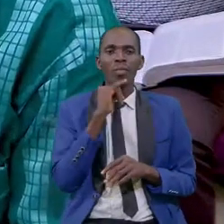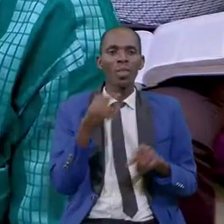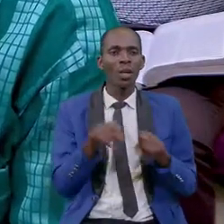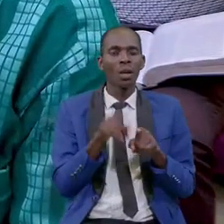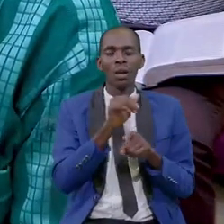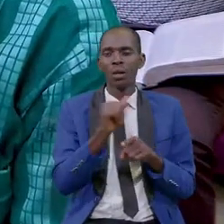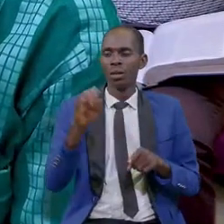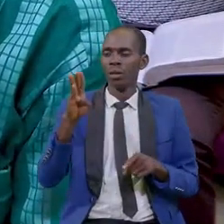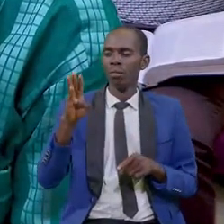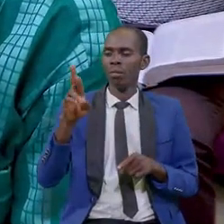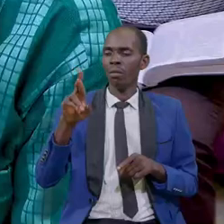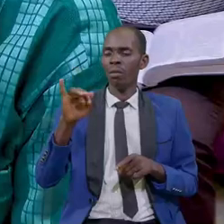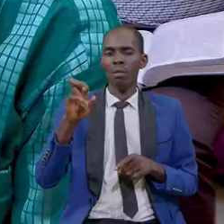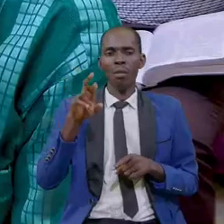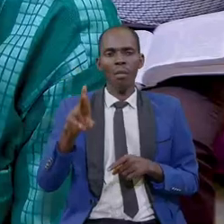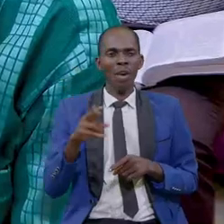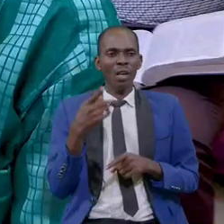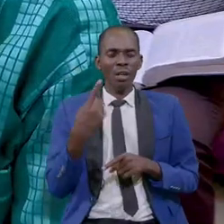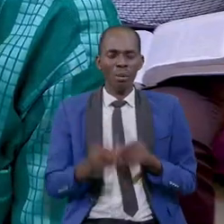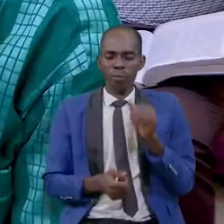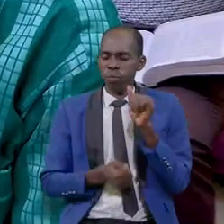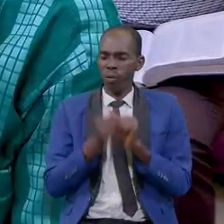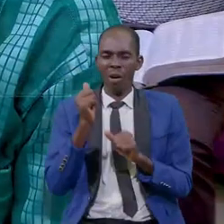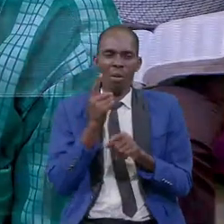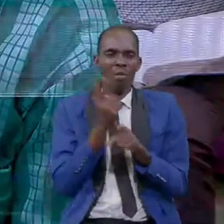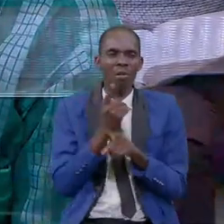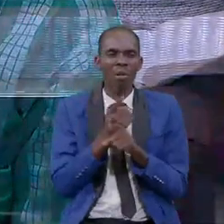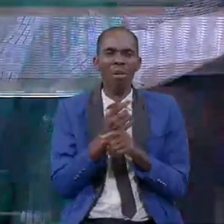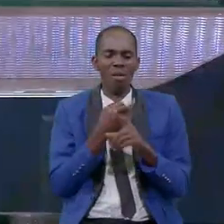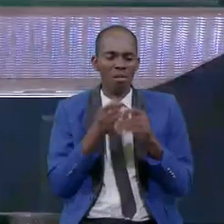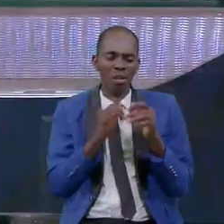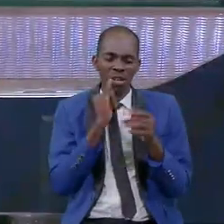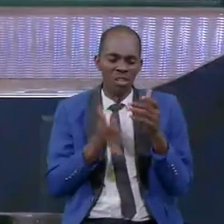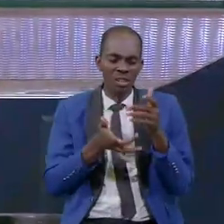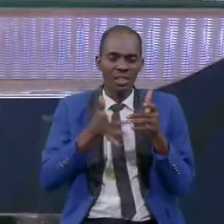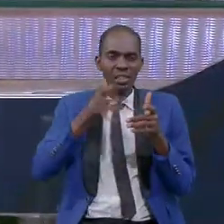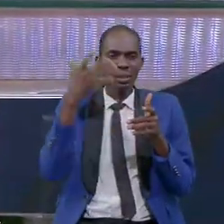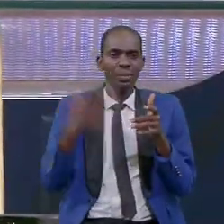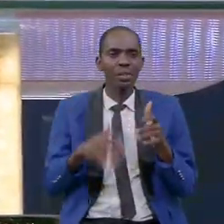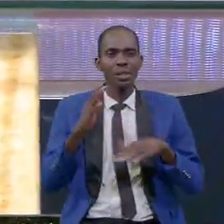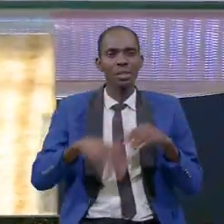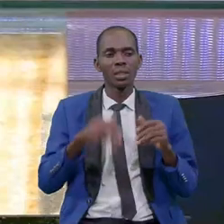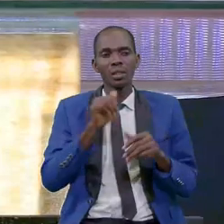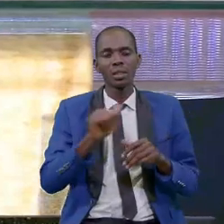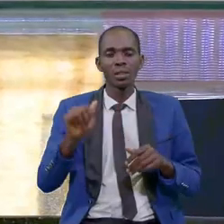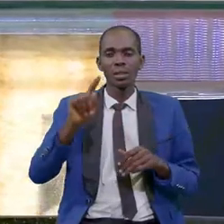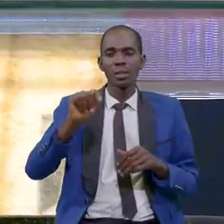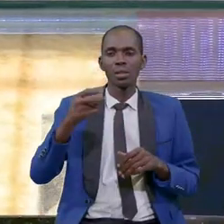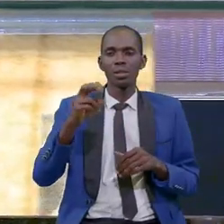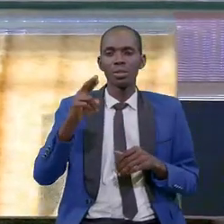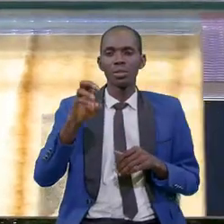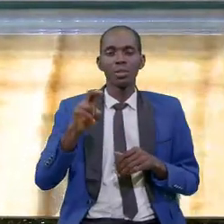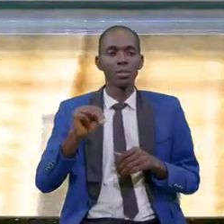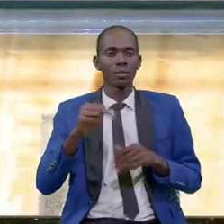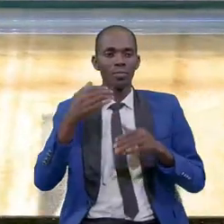eux est comme une ronce, le plus droit pire qu'un buisson d'épines. Le jour annoncé